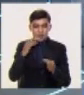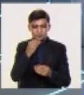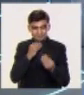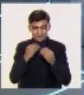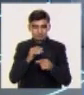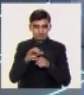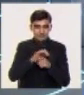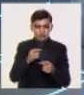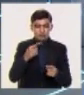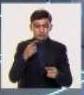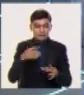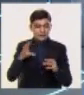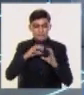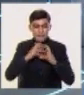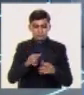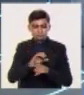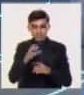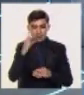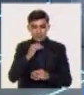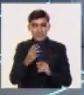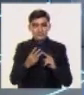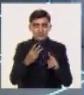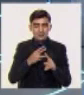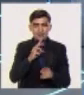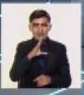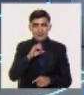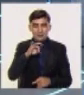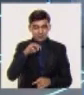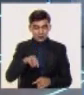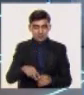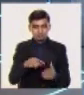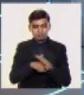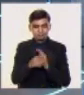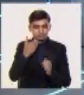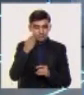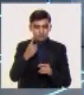продуктом из любой точки мира. Ожидается, что в третьем квартале выручка составит